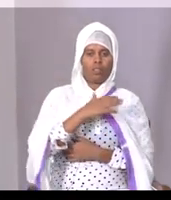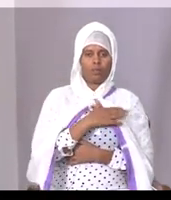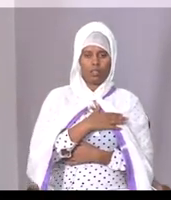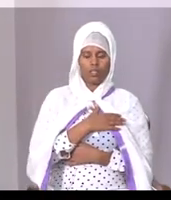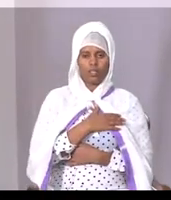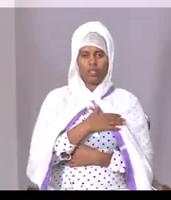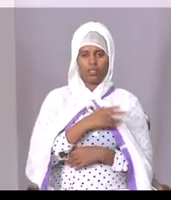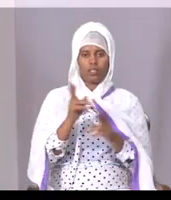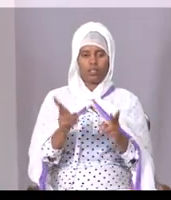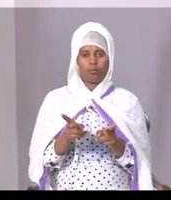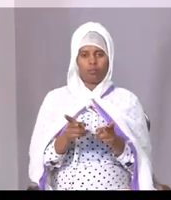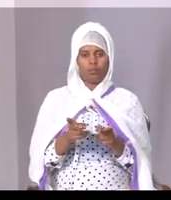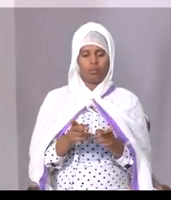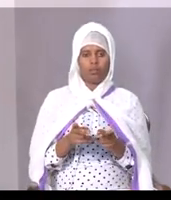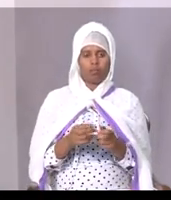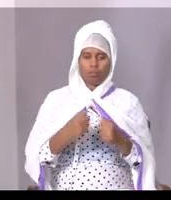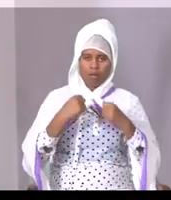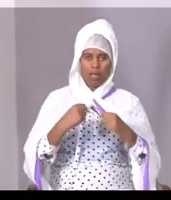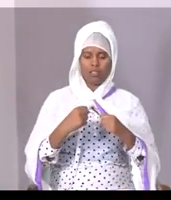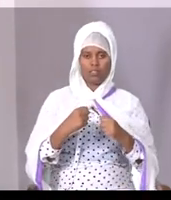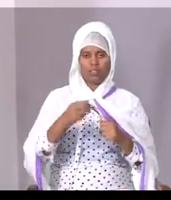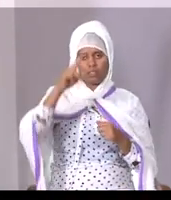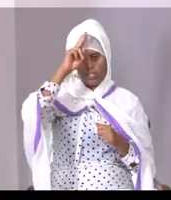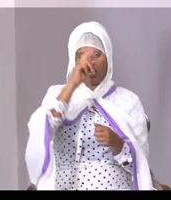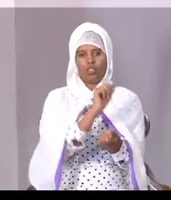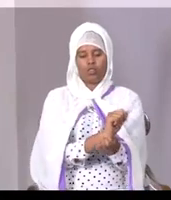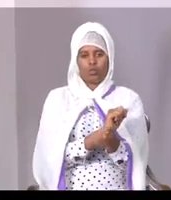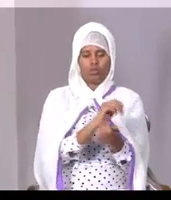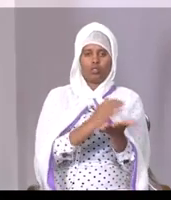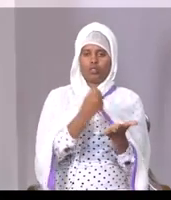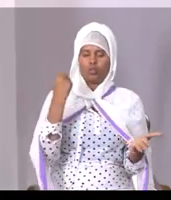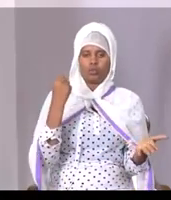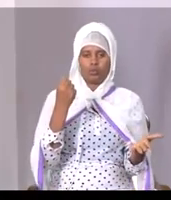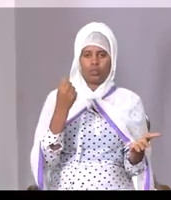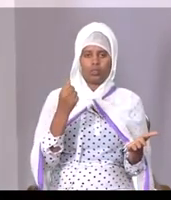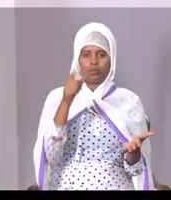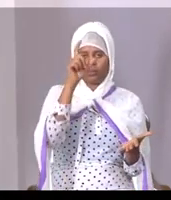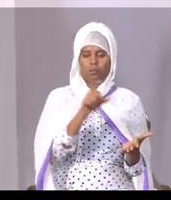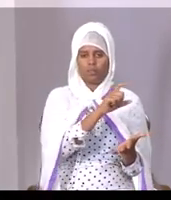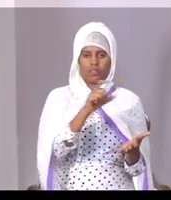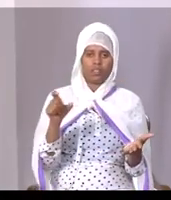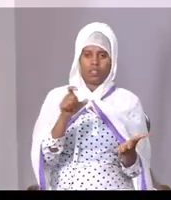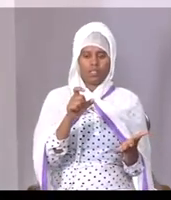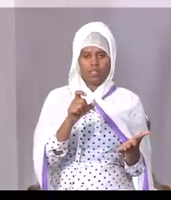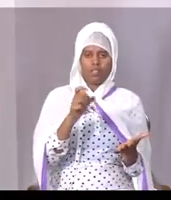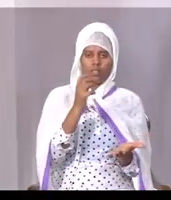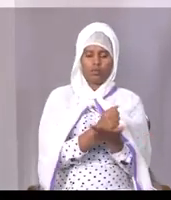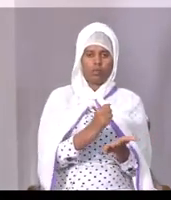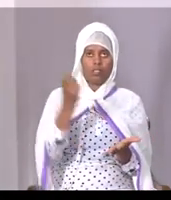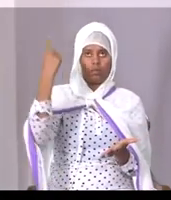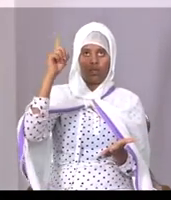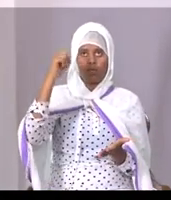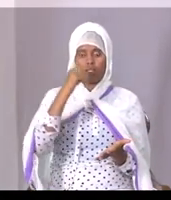املاخنا كم سبنوت اقريو بحيله ملكوت اسيرو انت غيرو مالتي سعر وسد مسكل كريستوس املاخنا تسعر ز املاشي املاشي تبلك